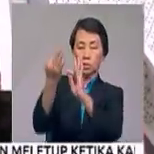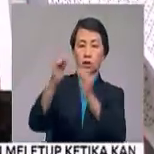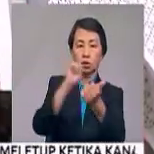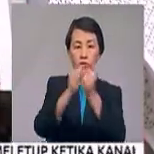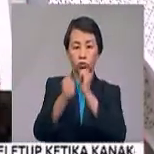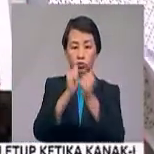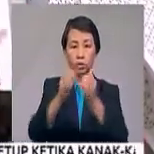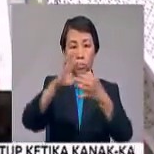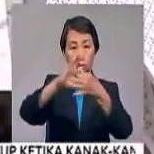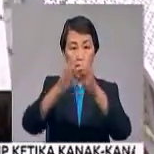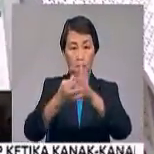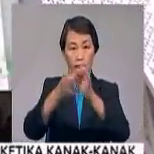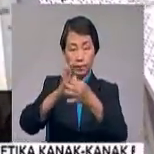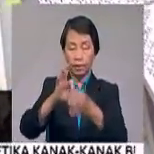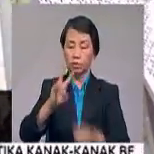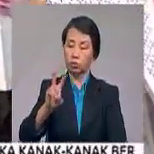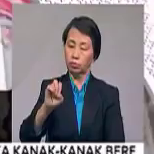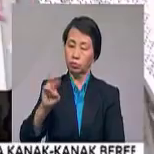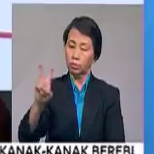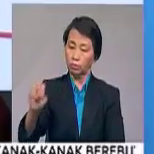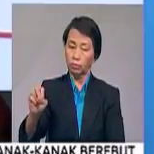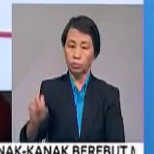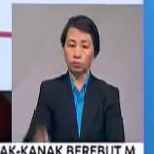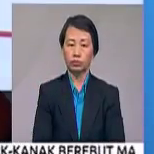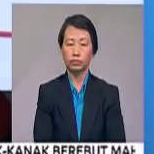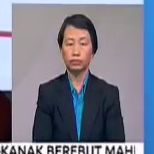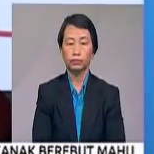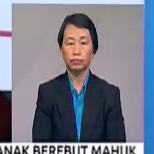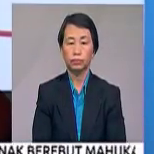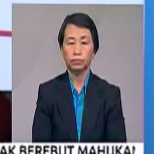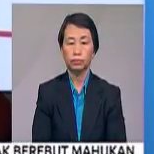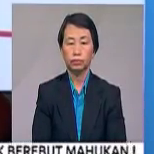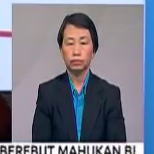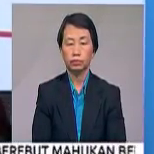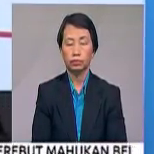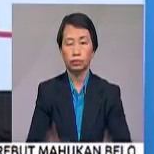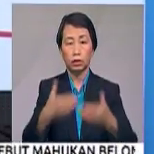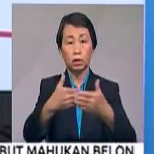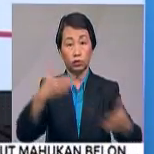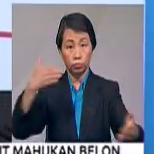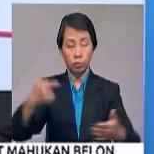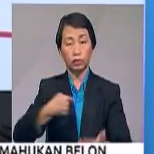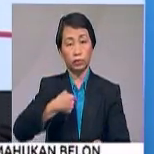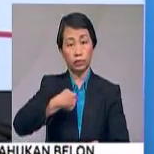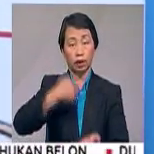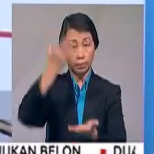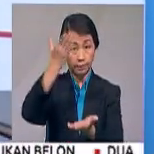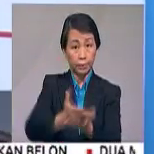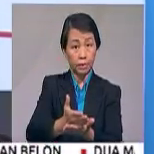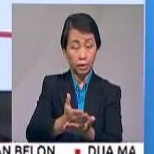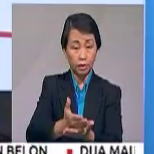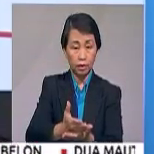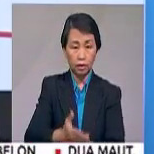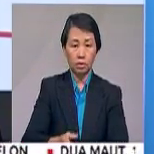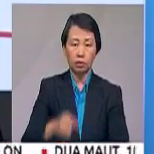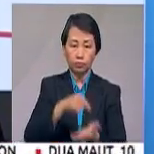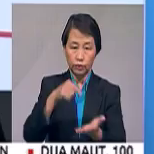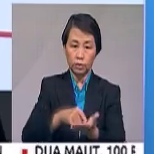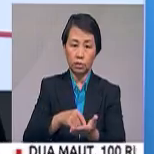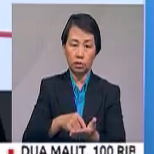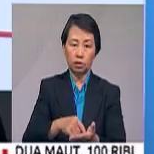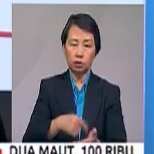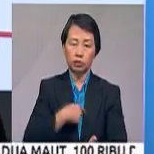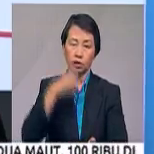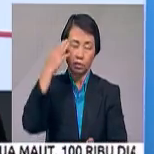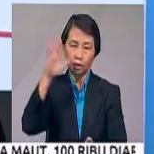Sukan Olimpik 2020. Sebelum saya retire, this is saya tak tahu